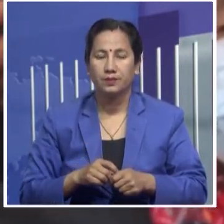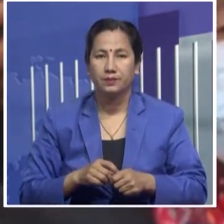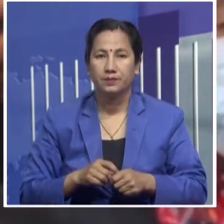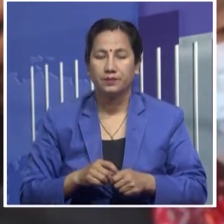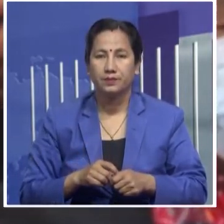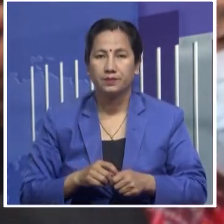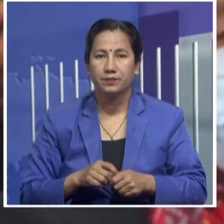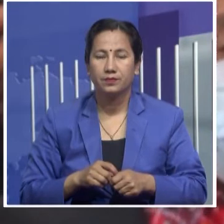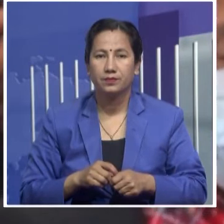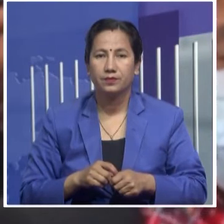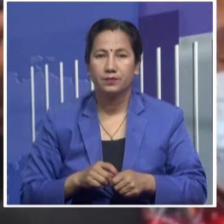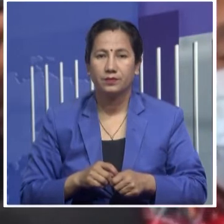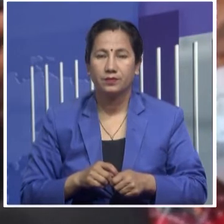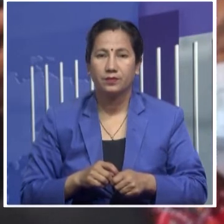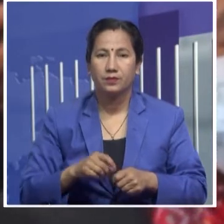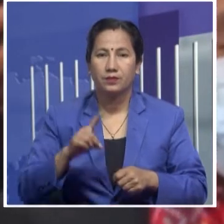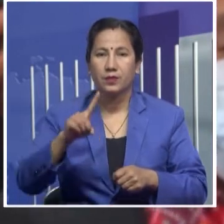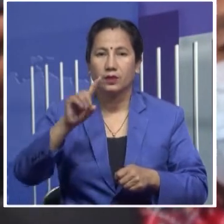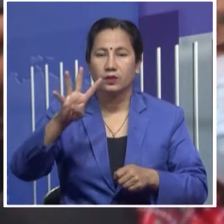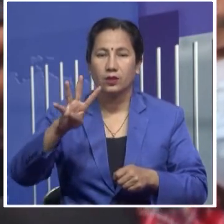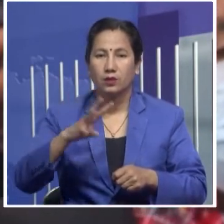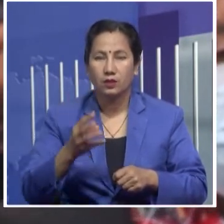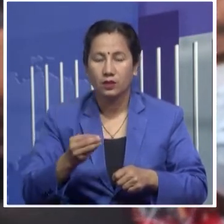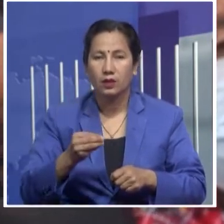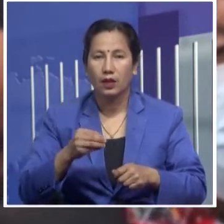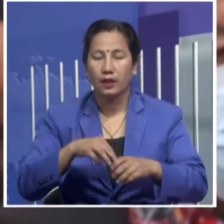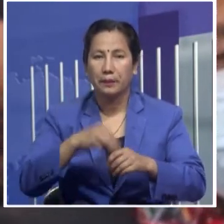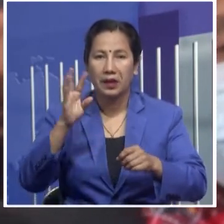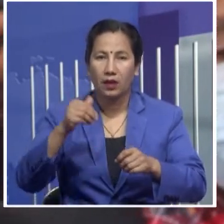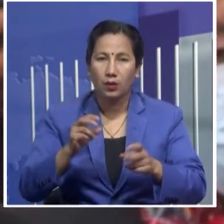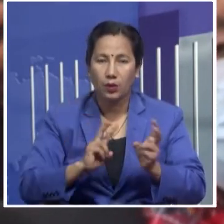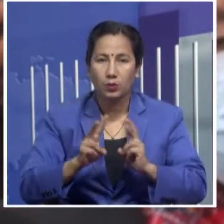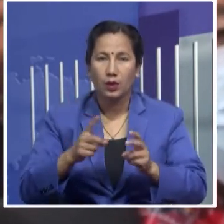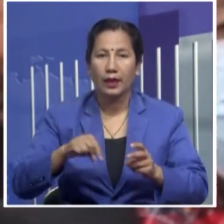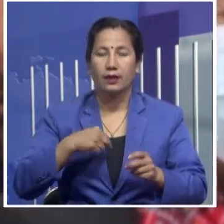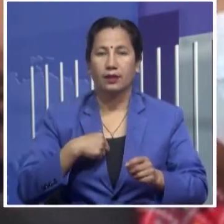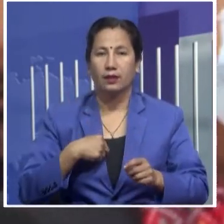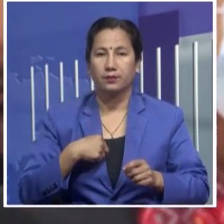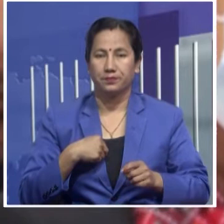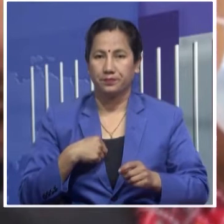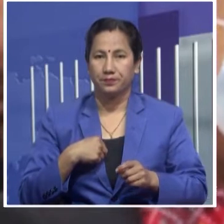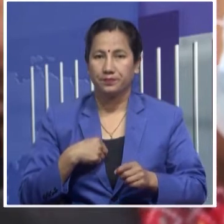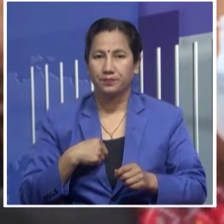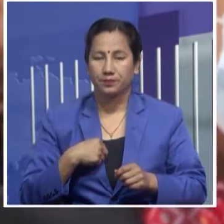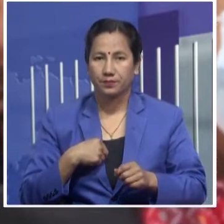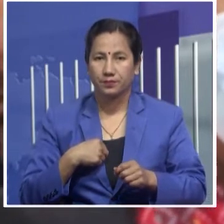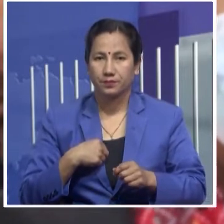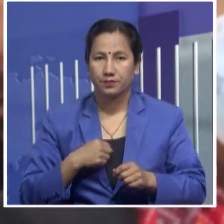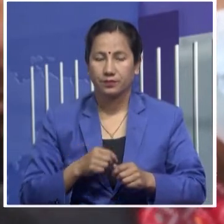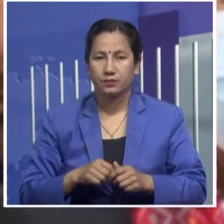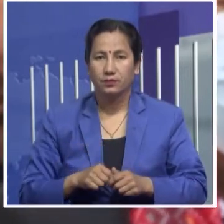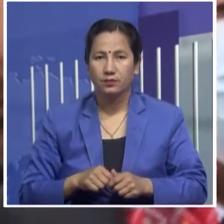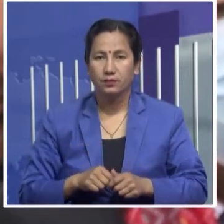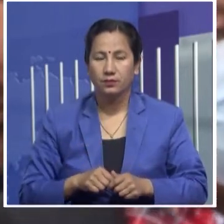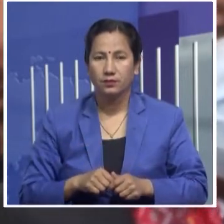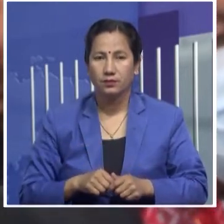56 दिन लाग्ने कुरा छ, तर यसमा चाहिँ 14 दिन घटाएर 42 दिनमा ल्याउने कुरा हाम्रो प्रवीणजीले गर्नुभएको छ। यो स्वागत योग्य कुरा हो।